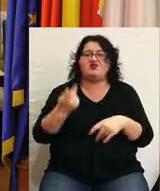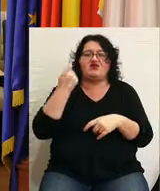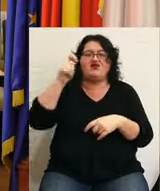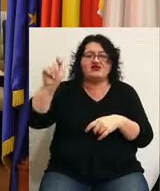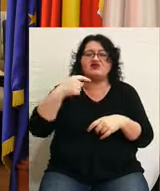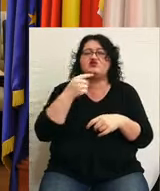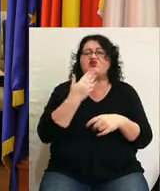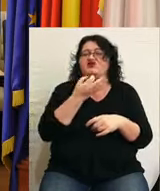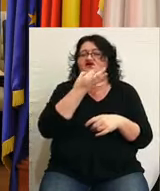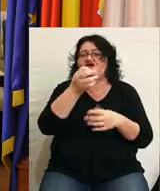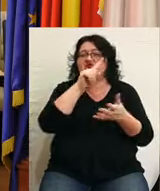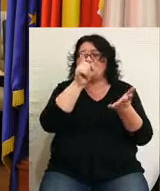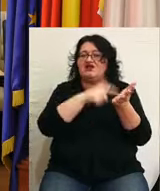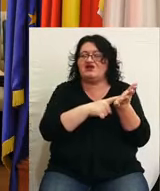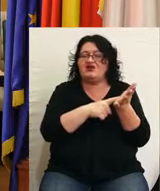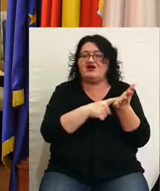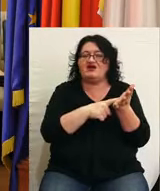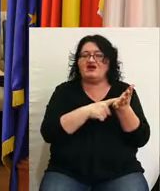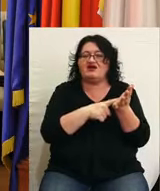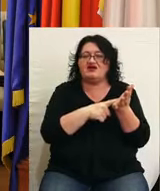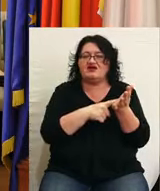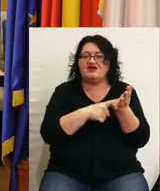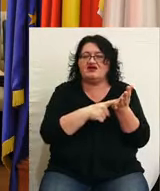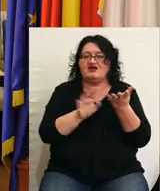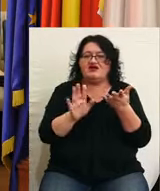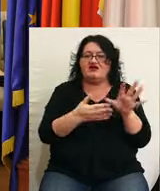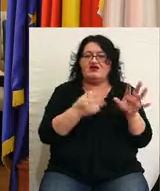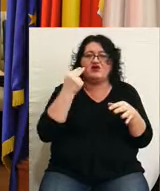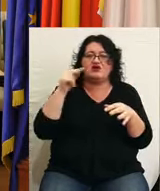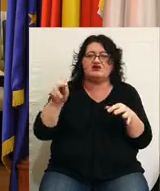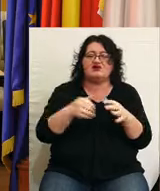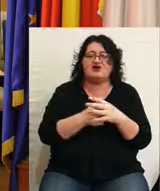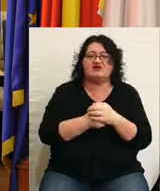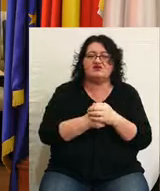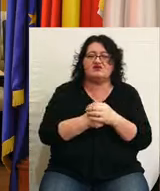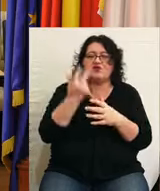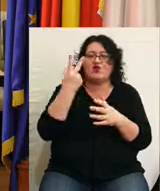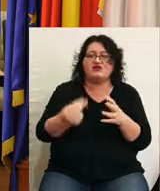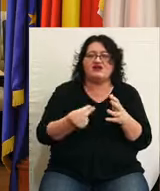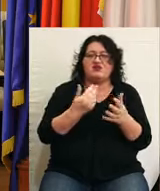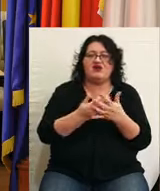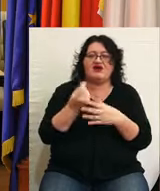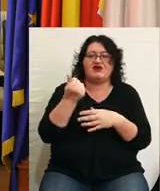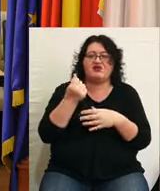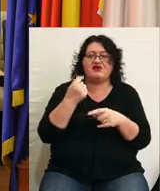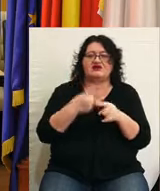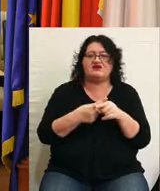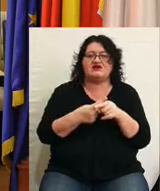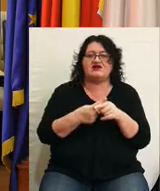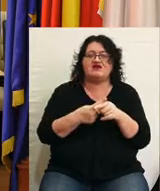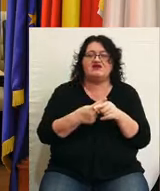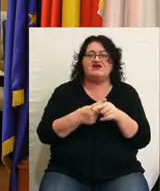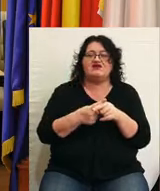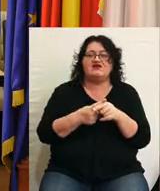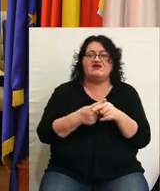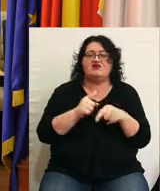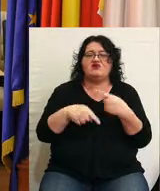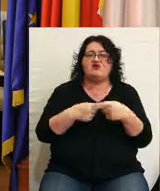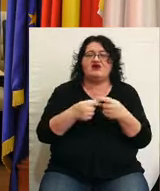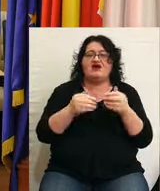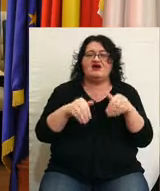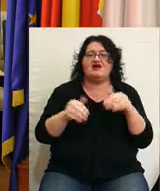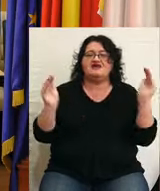întreba în felul următor. Inițial ați anunțat o triplare a prețului gigacaloriei, după care